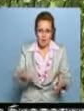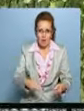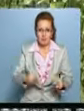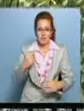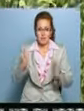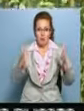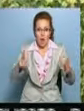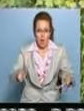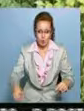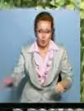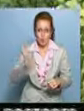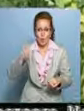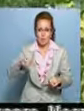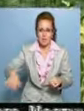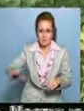трактор